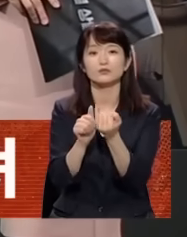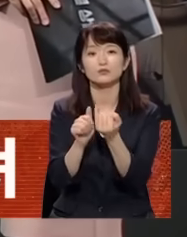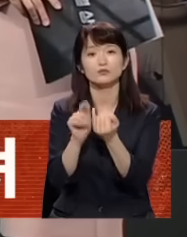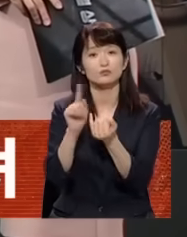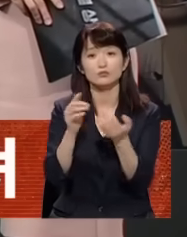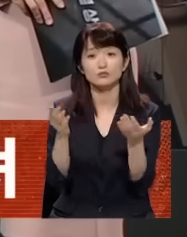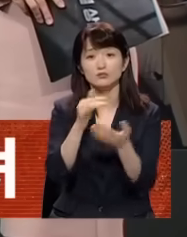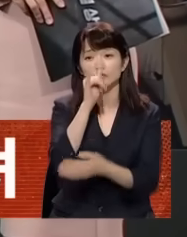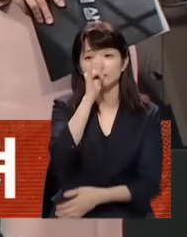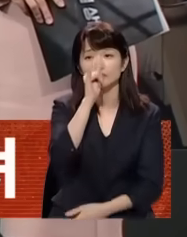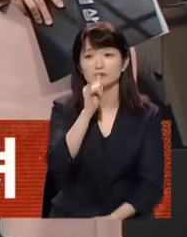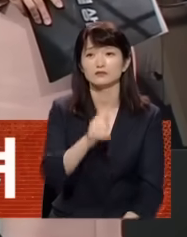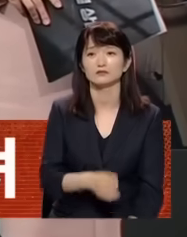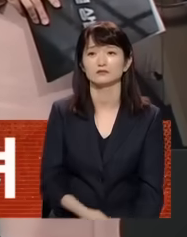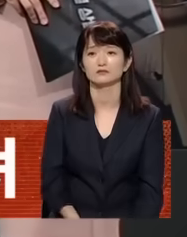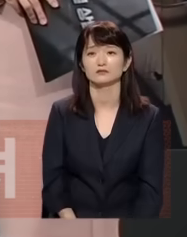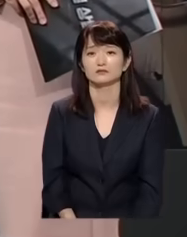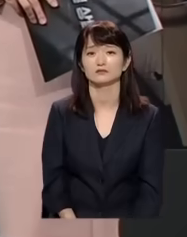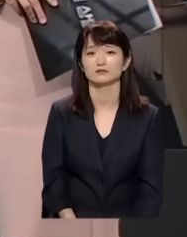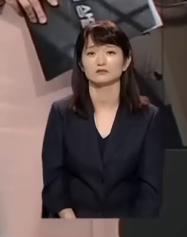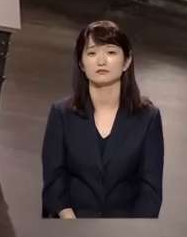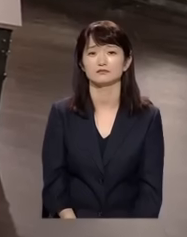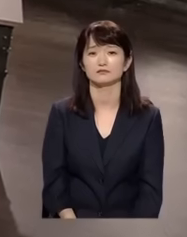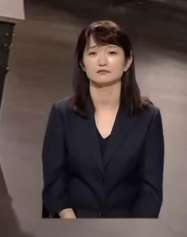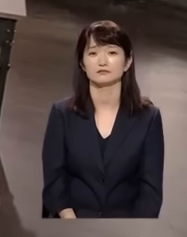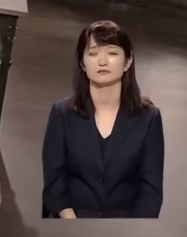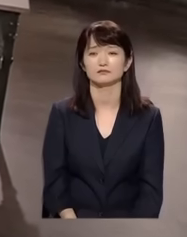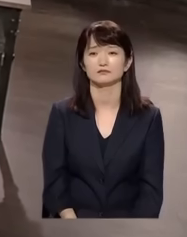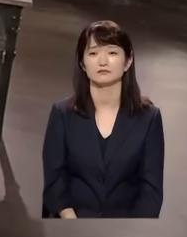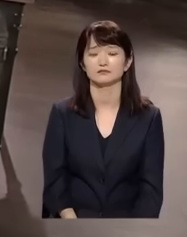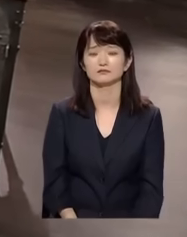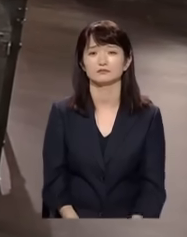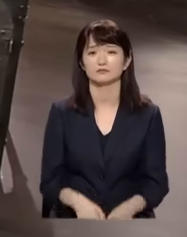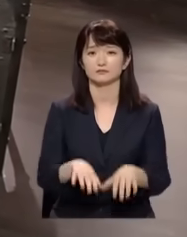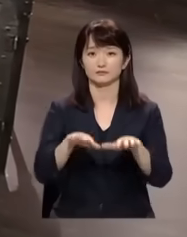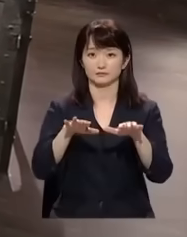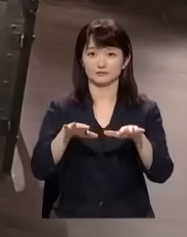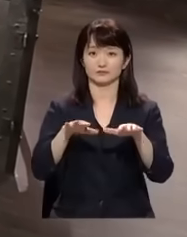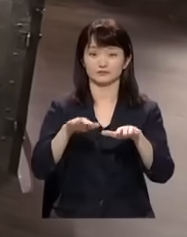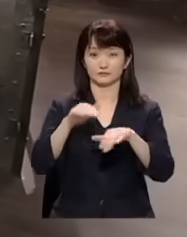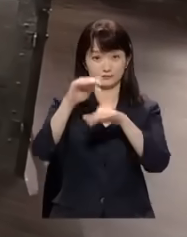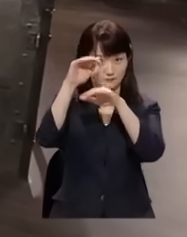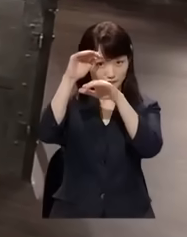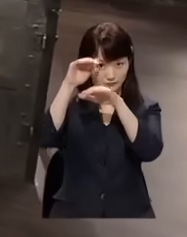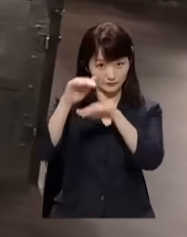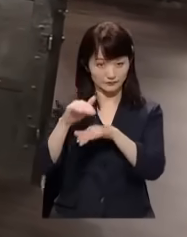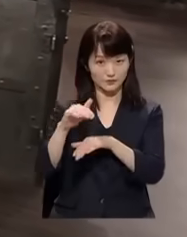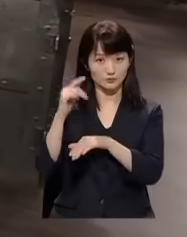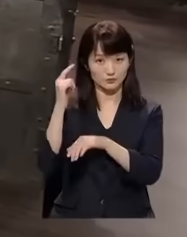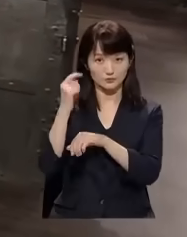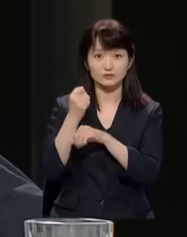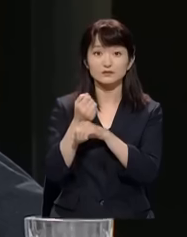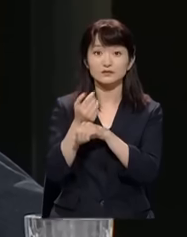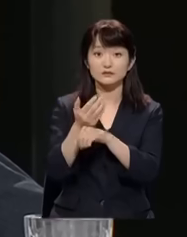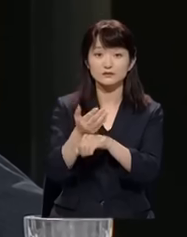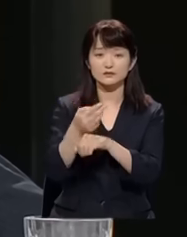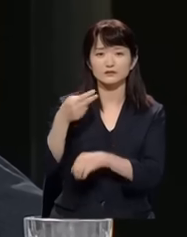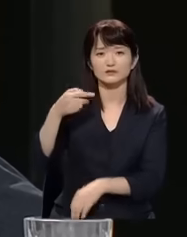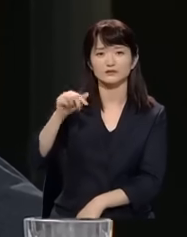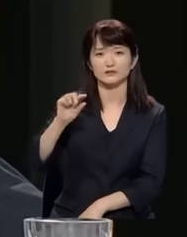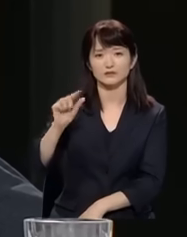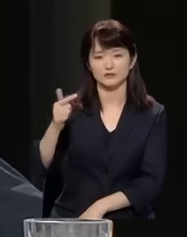대체 무슨 일이 있었던 걸까요 자 오늘 전해드릴이 사연은 역시 또 우리 사방